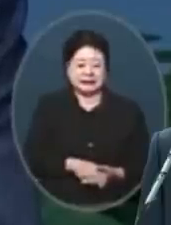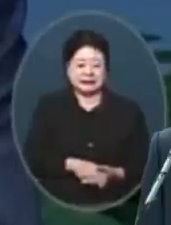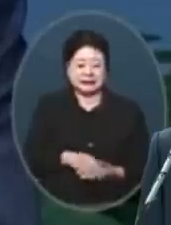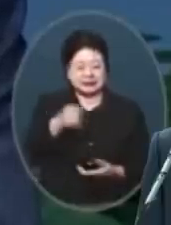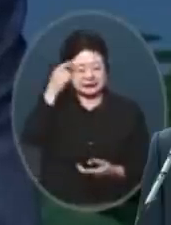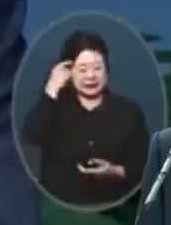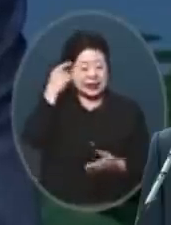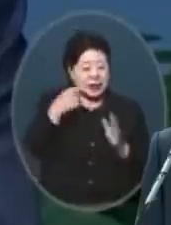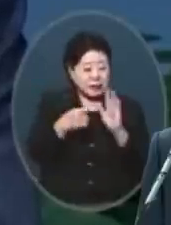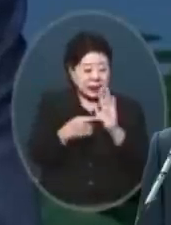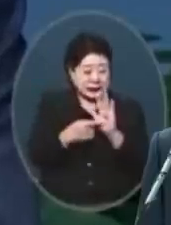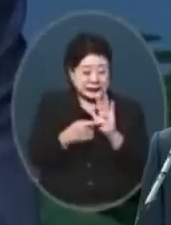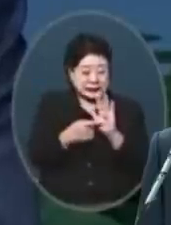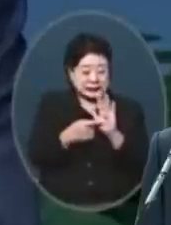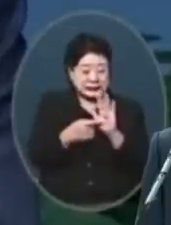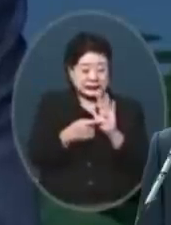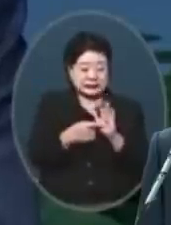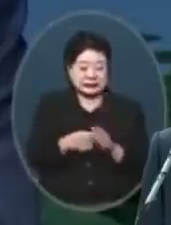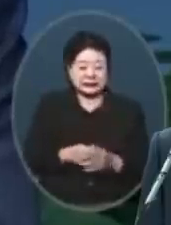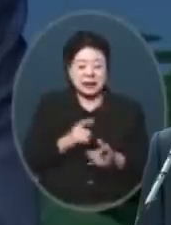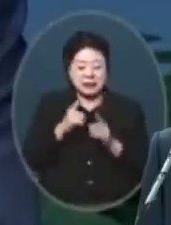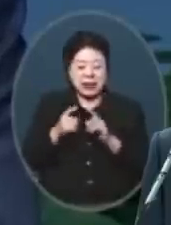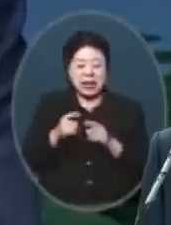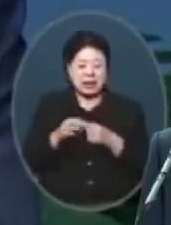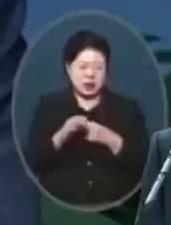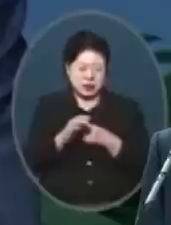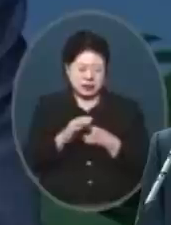부정적인 생각과 말을 하면